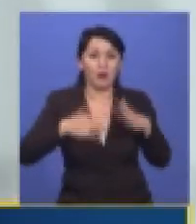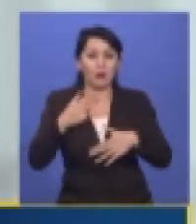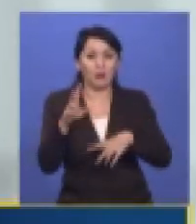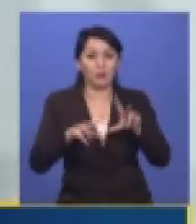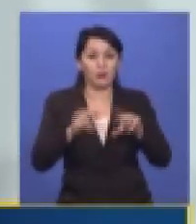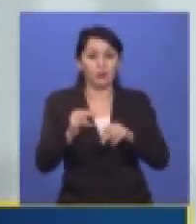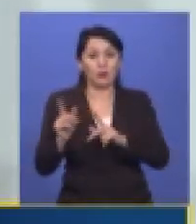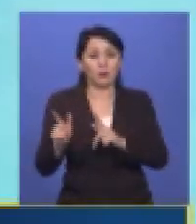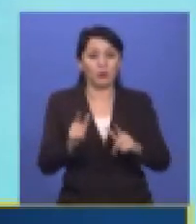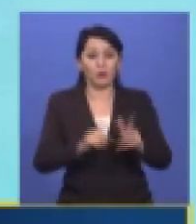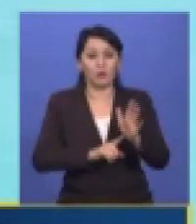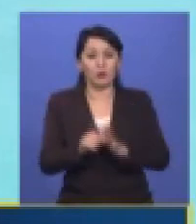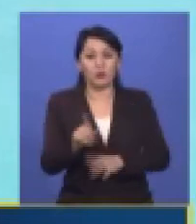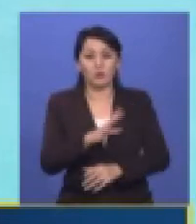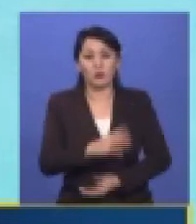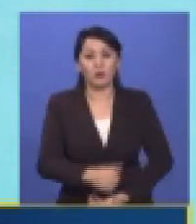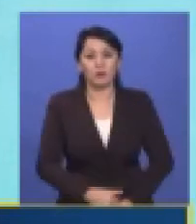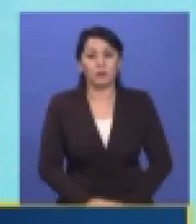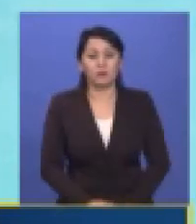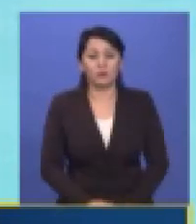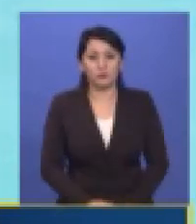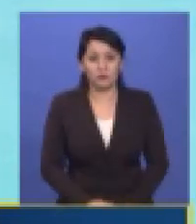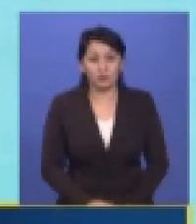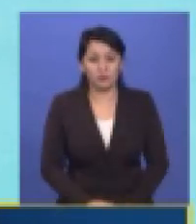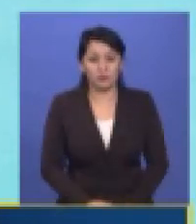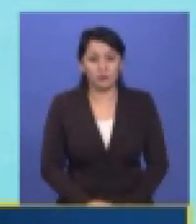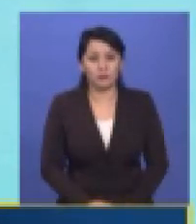чемпионатқа дайындықты бастап кетті. Әмре Ақбатай, Рустам Тілеужанов,